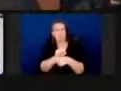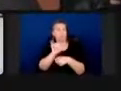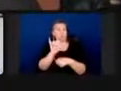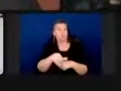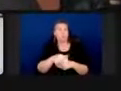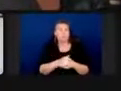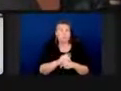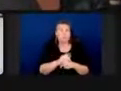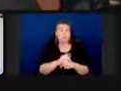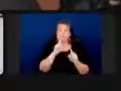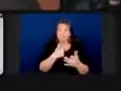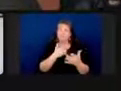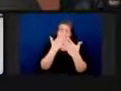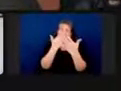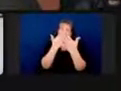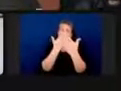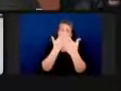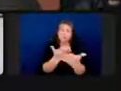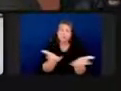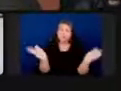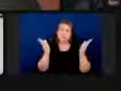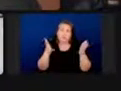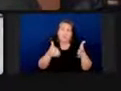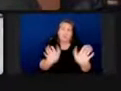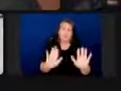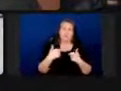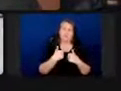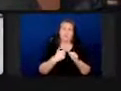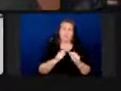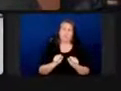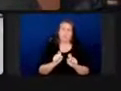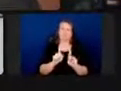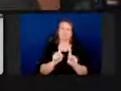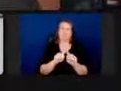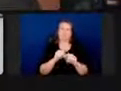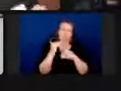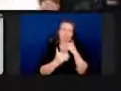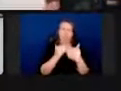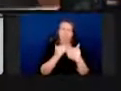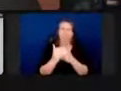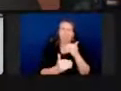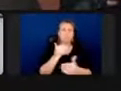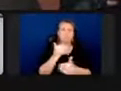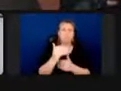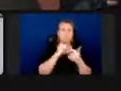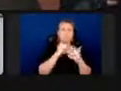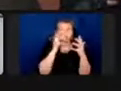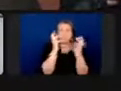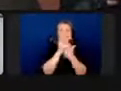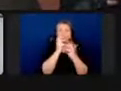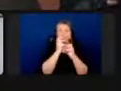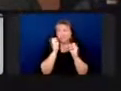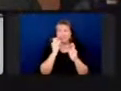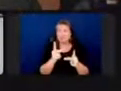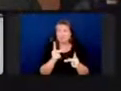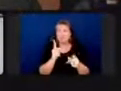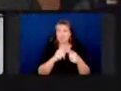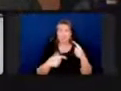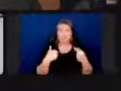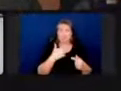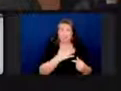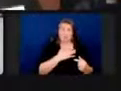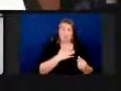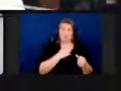kufanya kazi la. Ningependa kuwashukuru kwa kupatia tupatie na fursa hii. Ni fursa ya